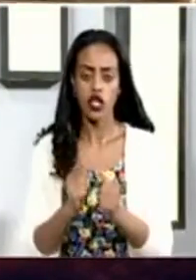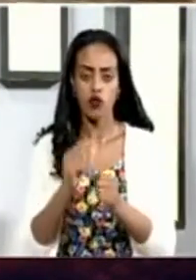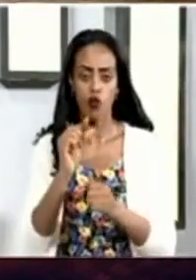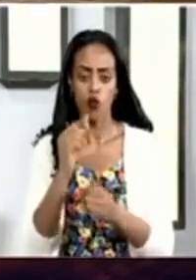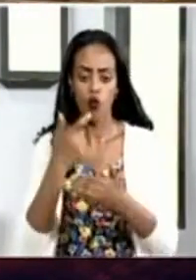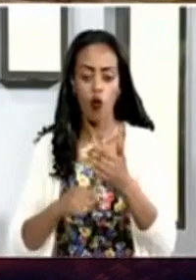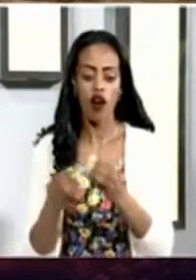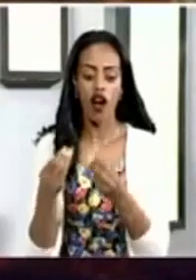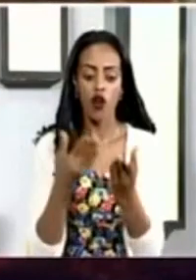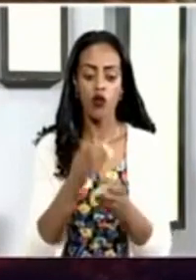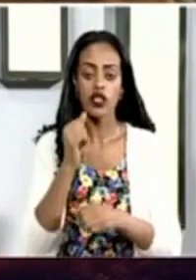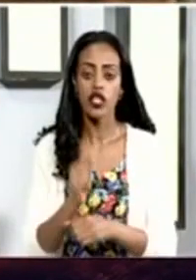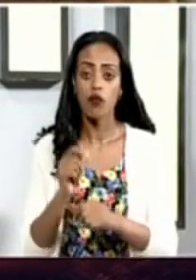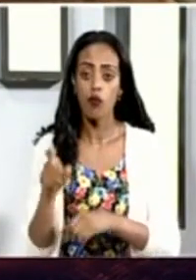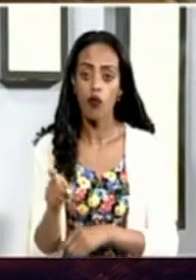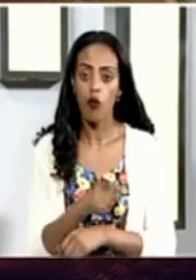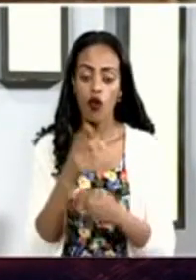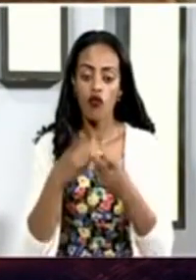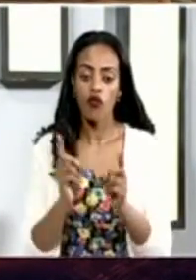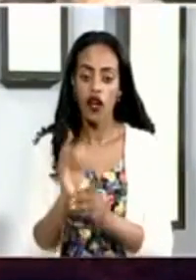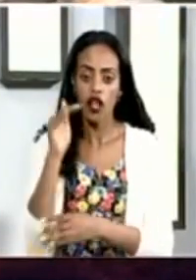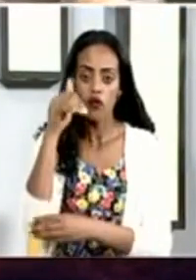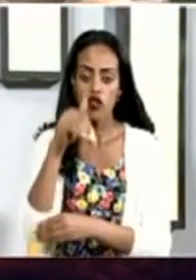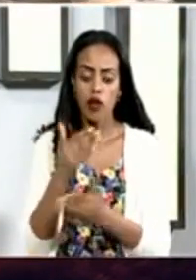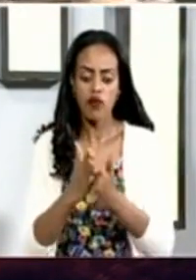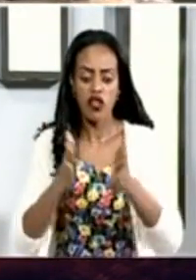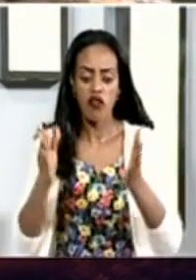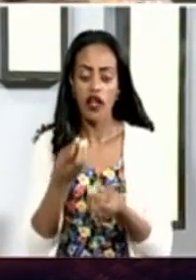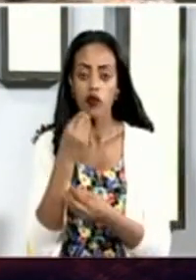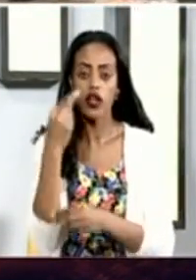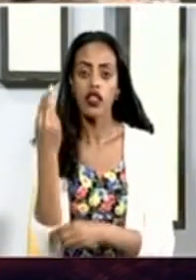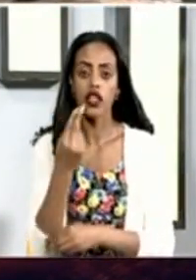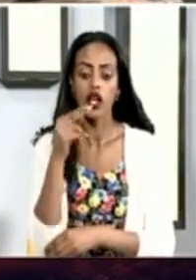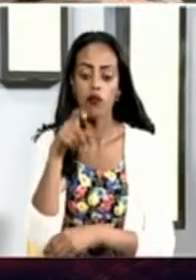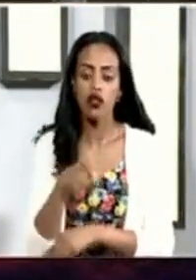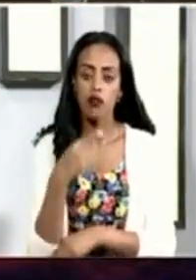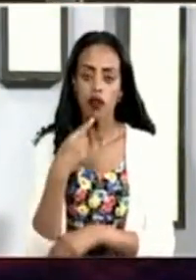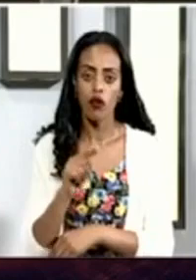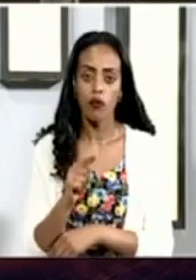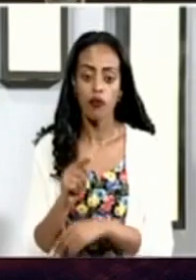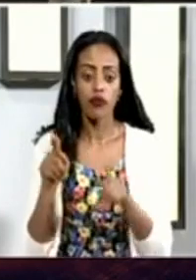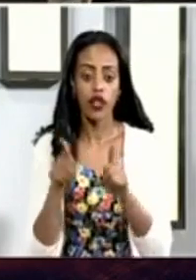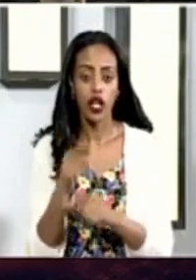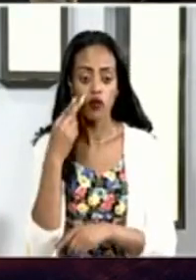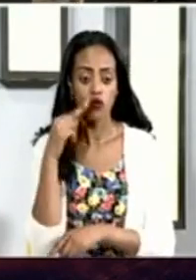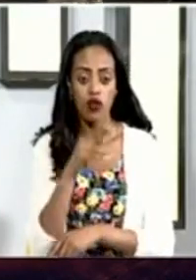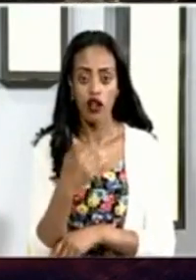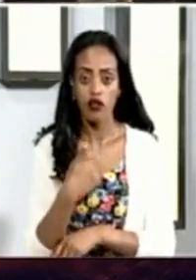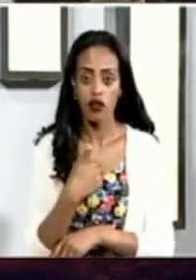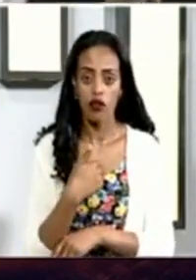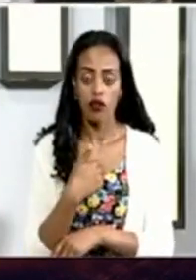واقع أروت كرك من زخل بمخانو فريات مشلا بصفحات نمجونت كنت كم يجب أيلهم كم تزق أريبون زلوا